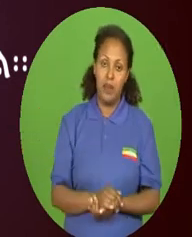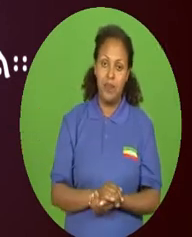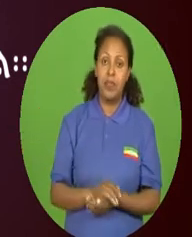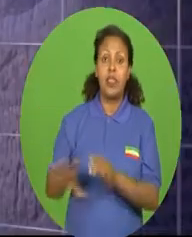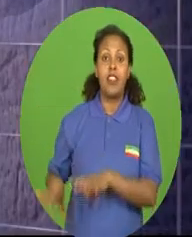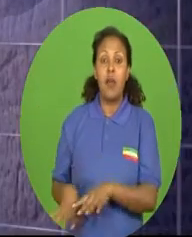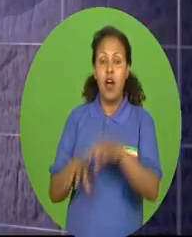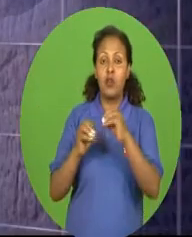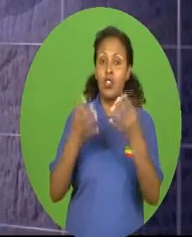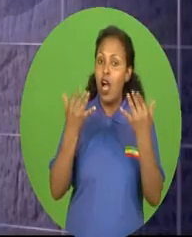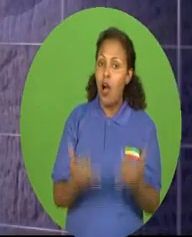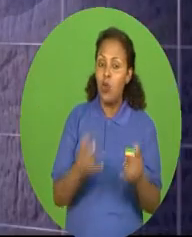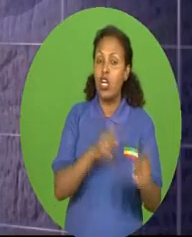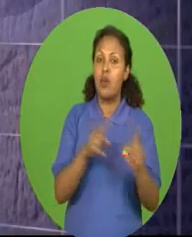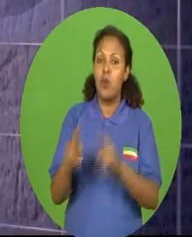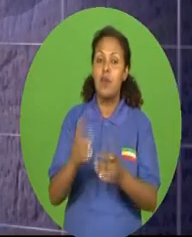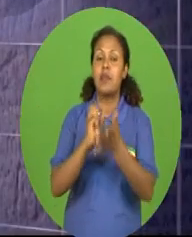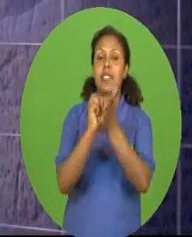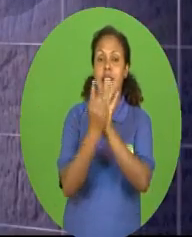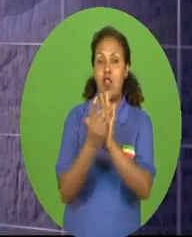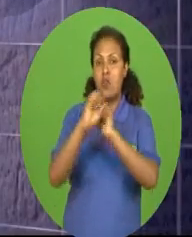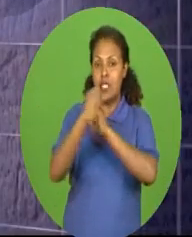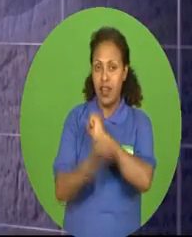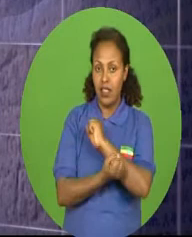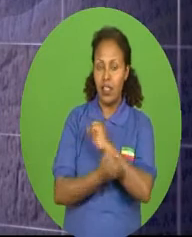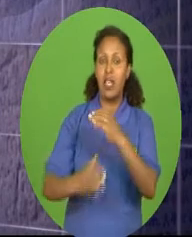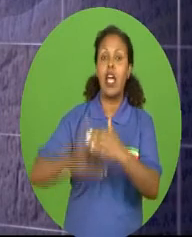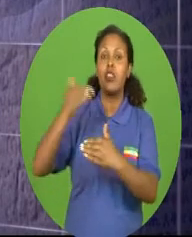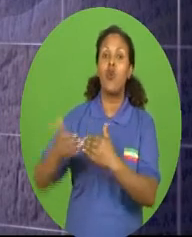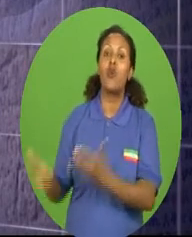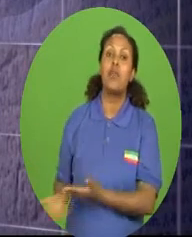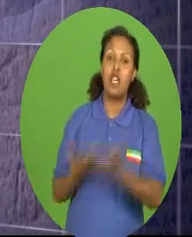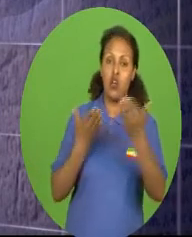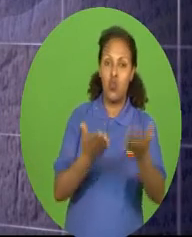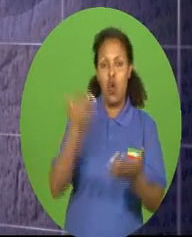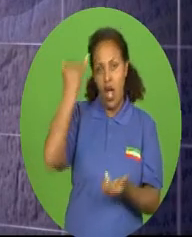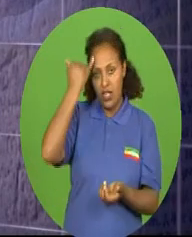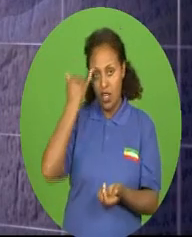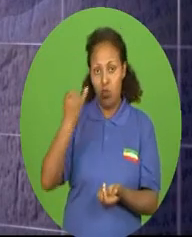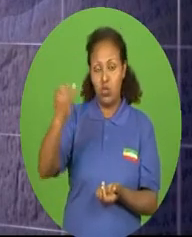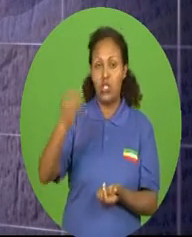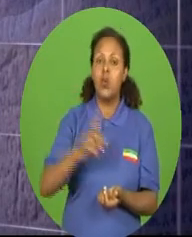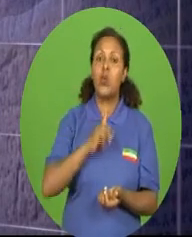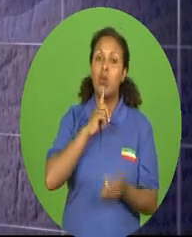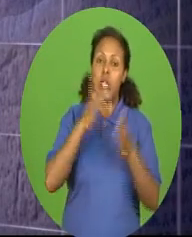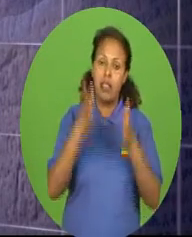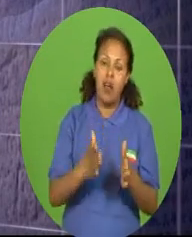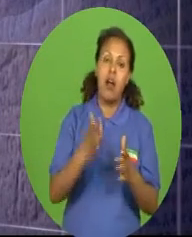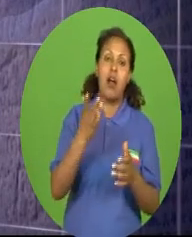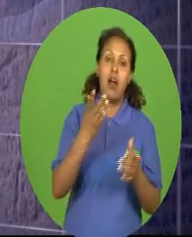እንለዋለን። ተማሪዎች አሁን ደግሞ በመሳሌው መሰረት ቀጥለው የሚቀርቡ